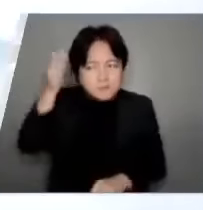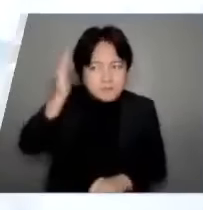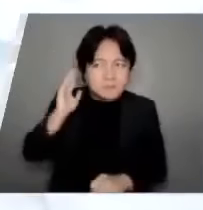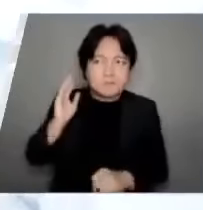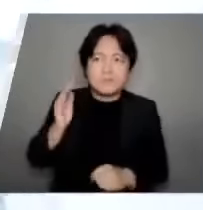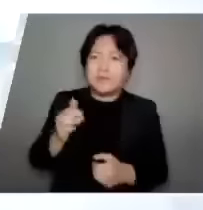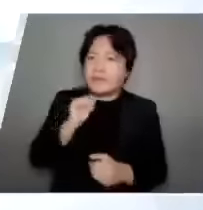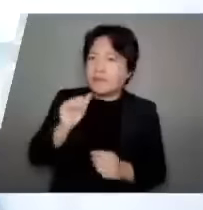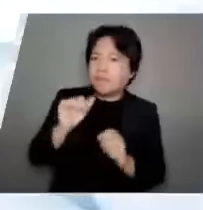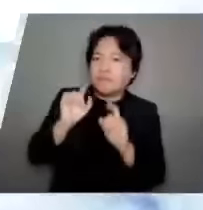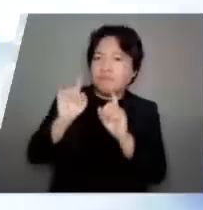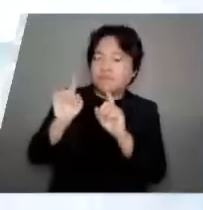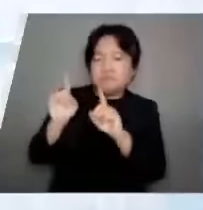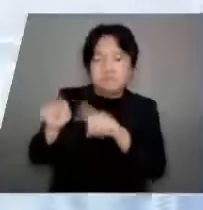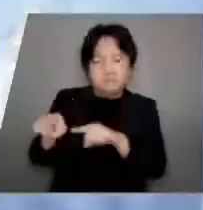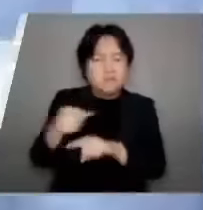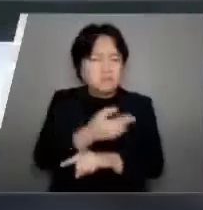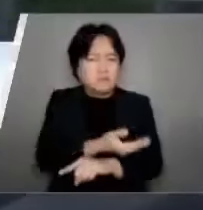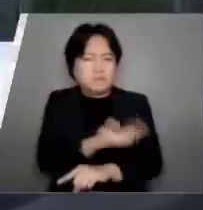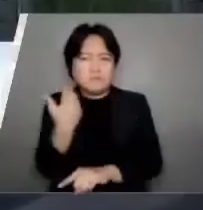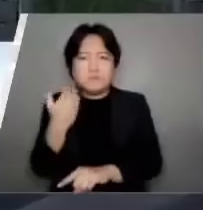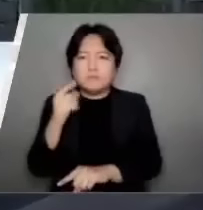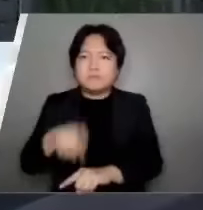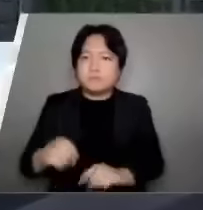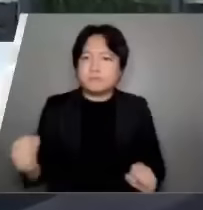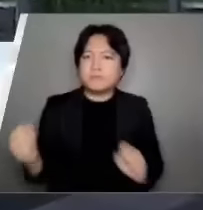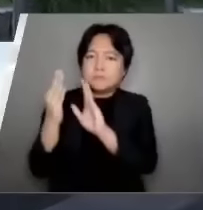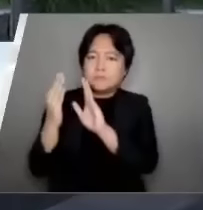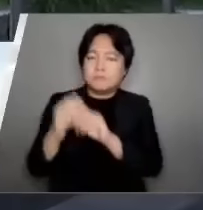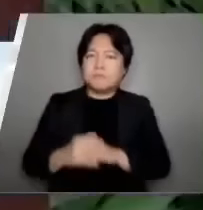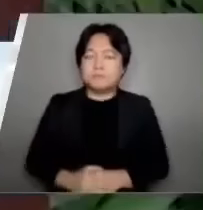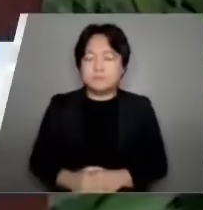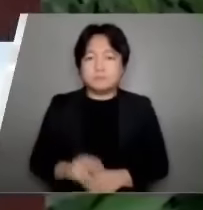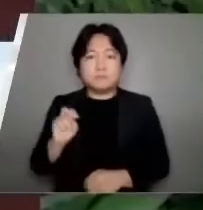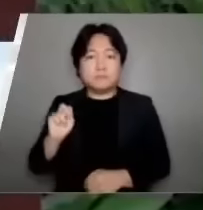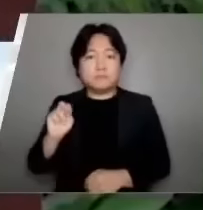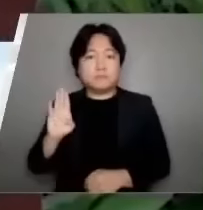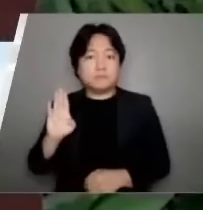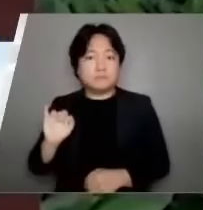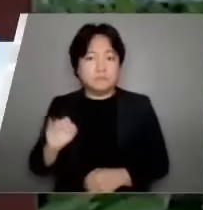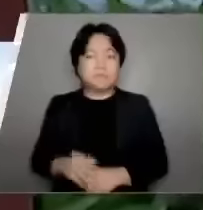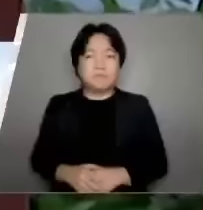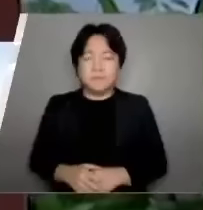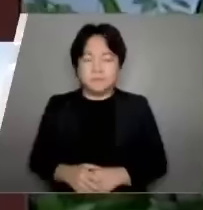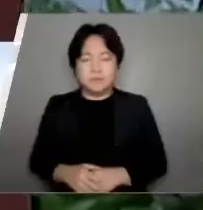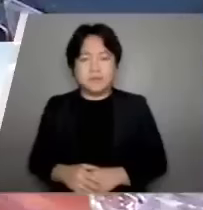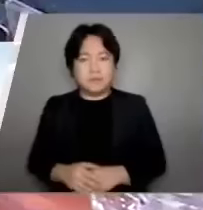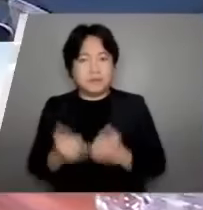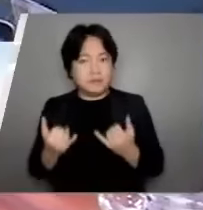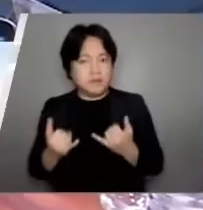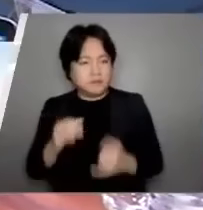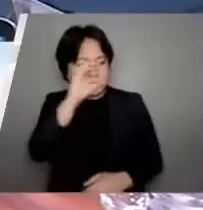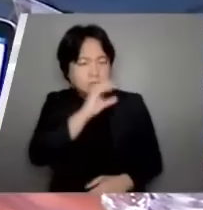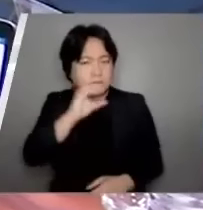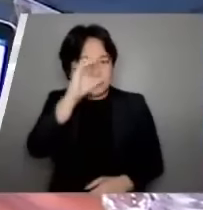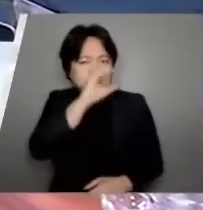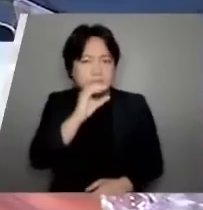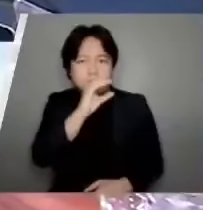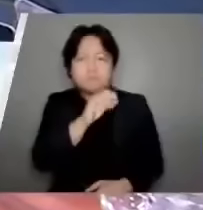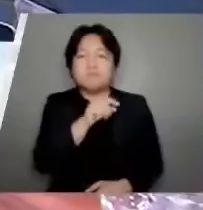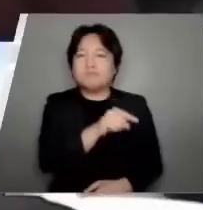mga pagdinig kaugnay ng ilegal na pogo. Ang NBI tumutulong na sa USAA sa paghahanap kay Guo. Sa ngayon,